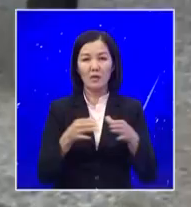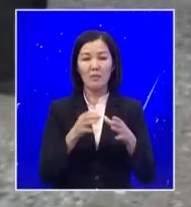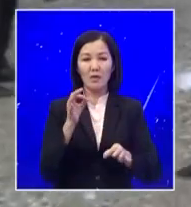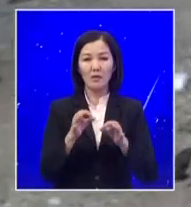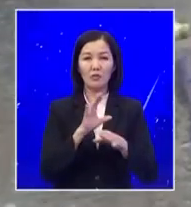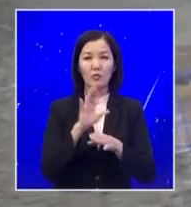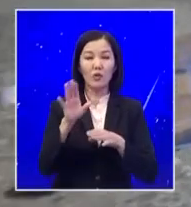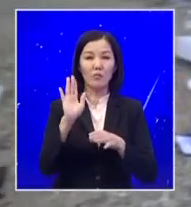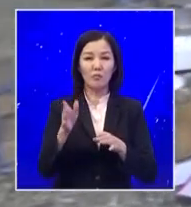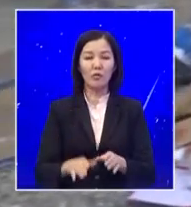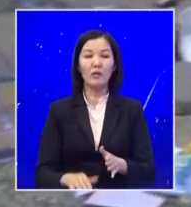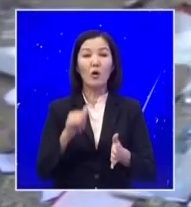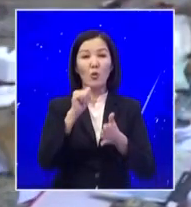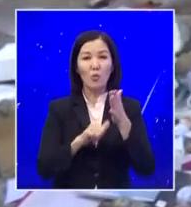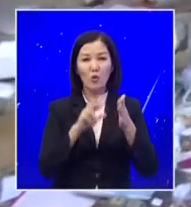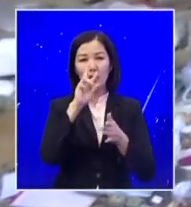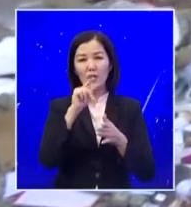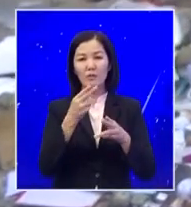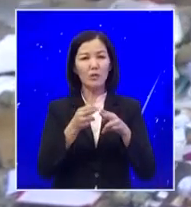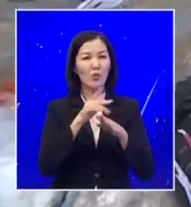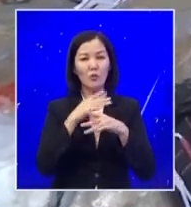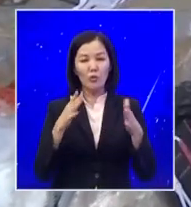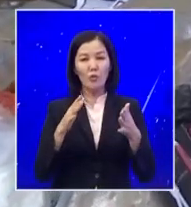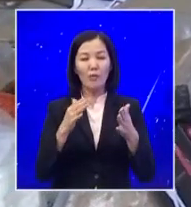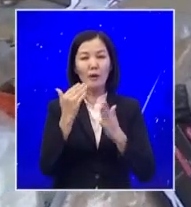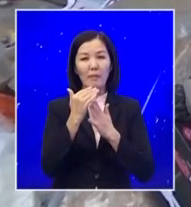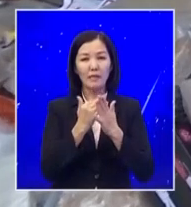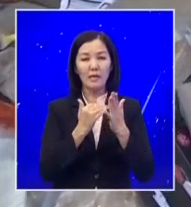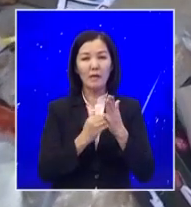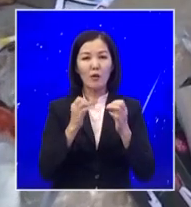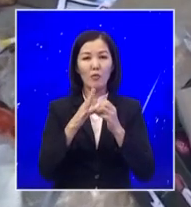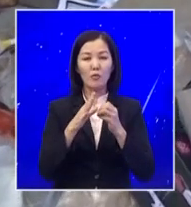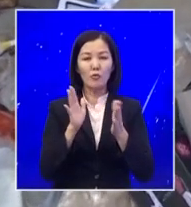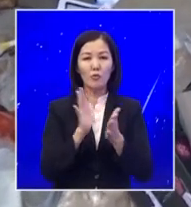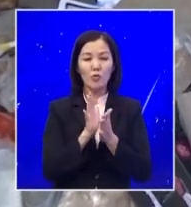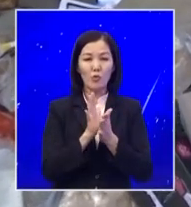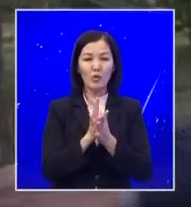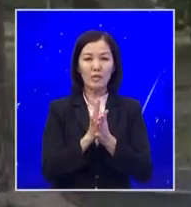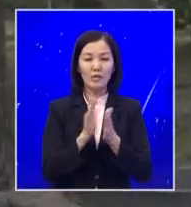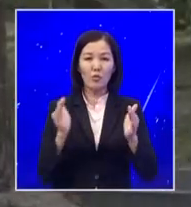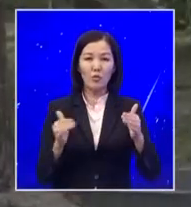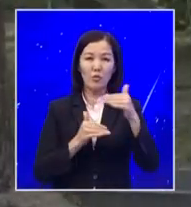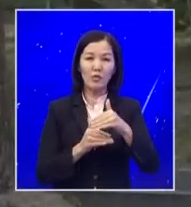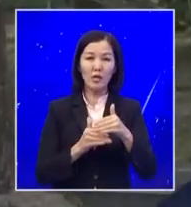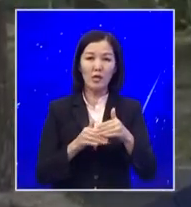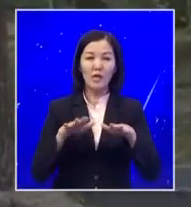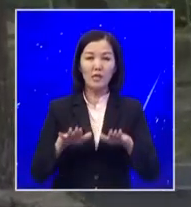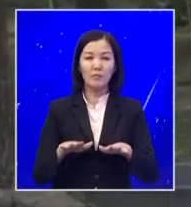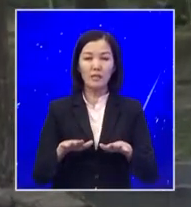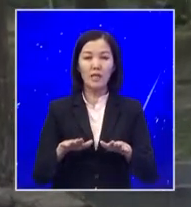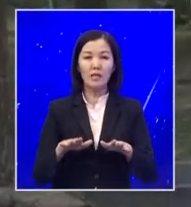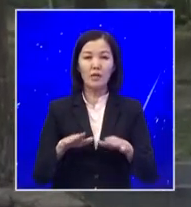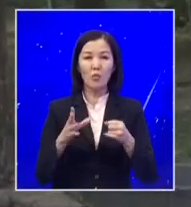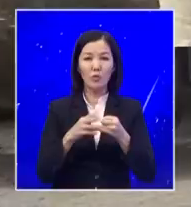кетеді. Олқылықтар болған емес. Мұны қалаға бағдарлама аясында 14 қоқыс жәшіктерін қоятын арнайы орын орнатылған.